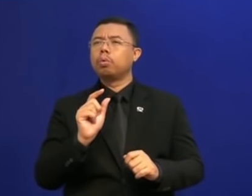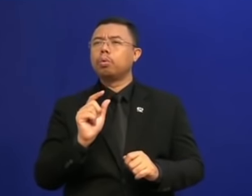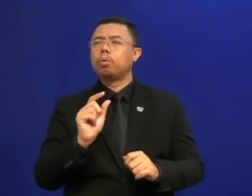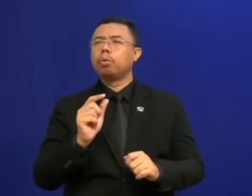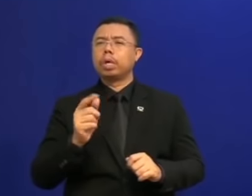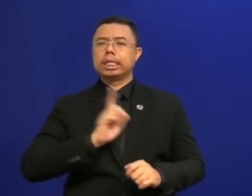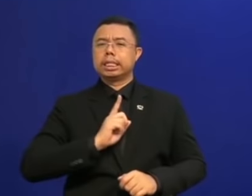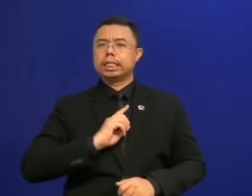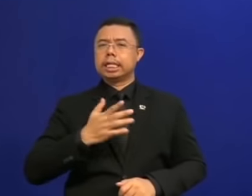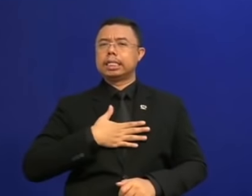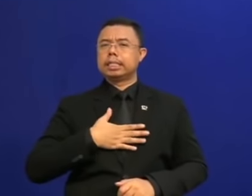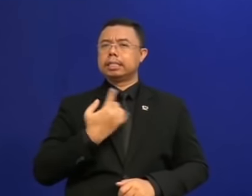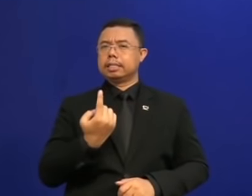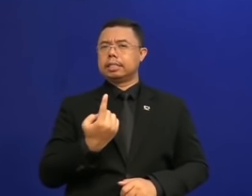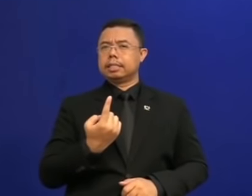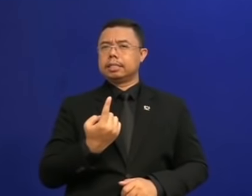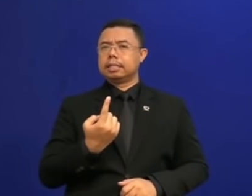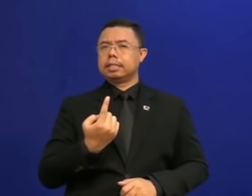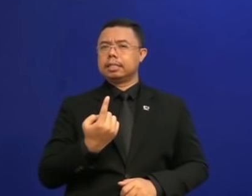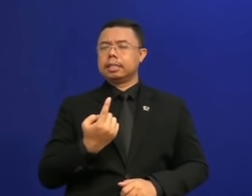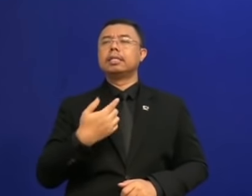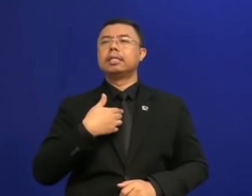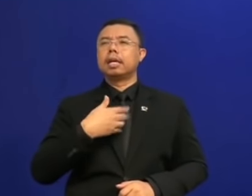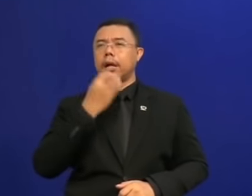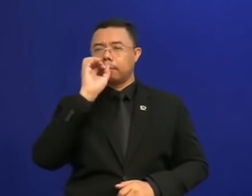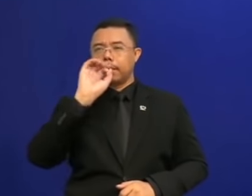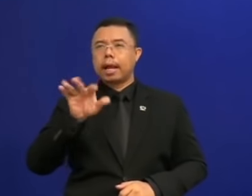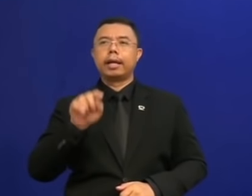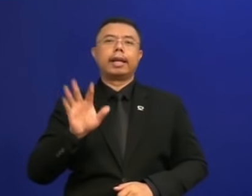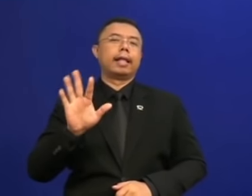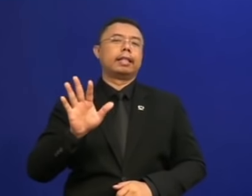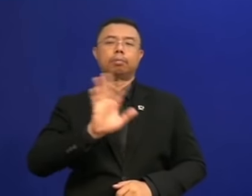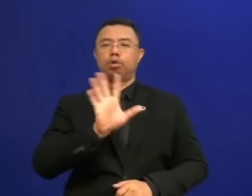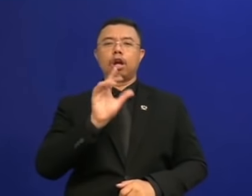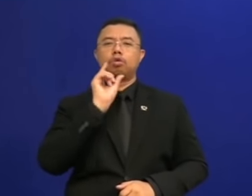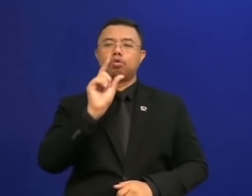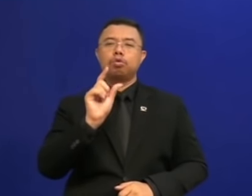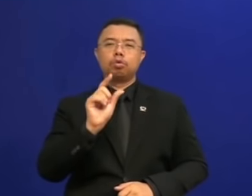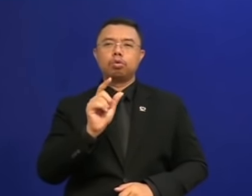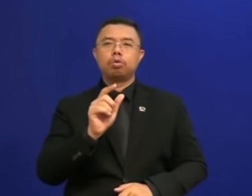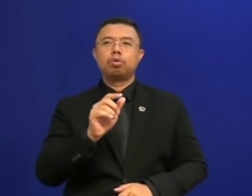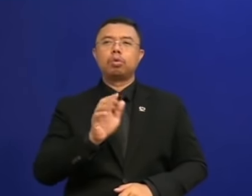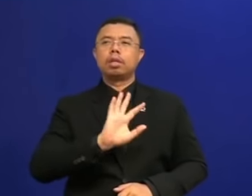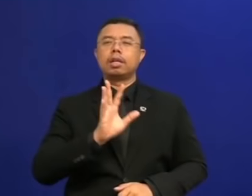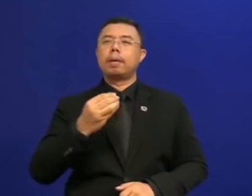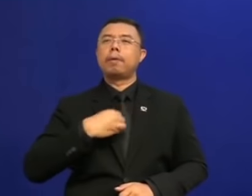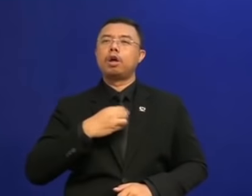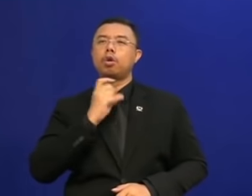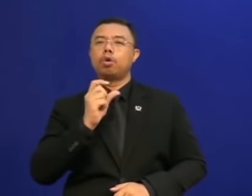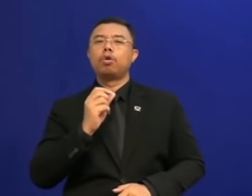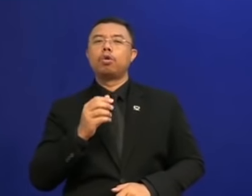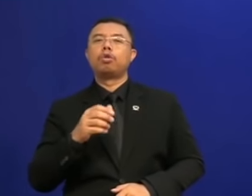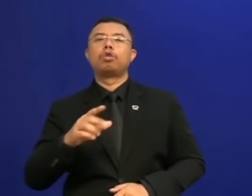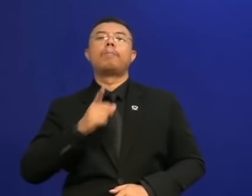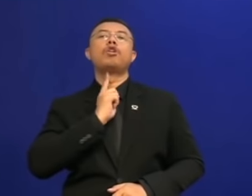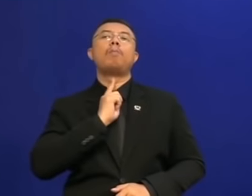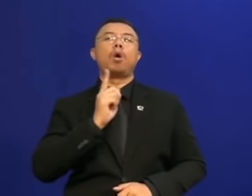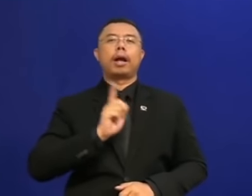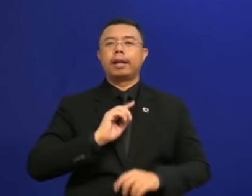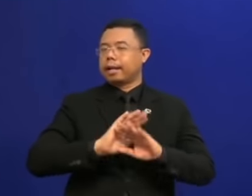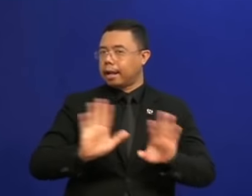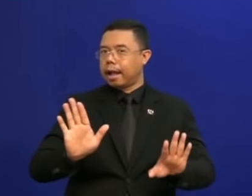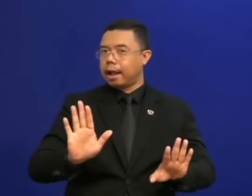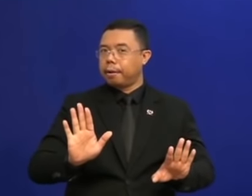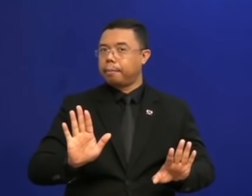diri saya sendiri. Ya, saya ngomong begini nanti bukan tidak bermaksud menyombongkan diri,